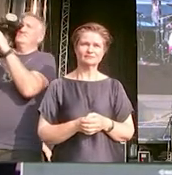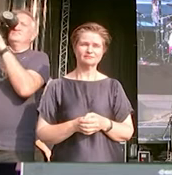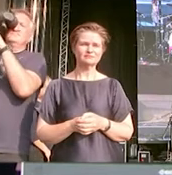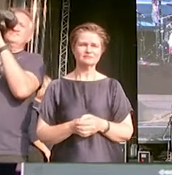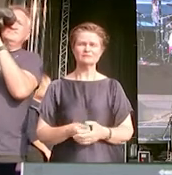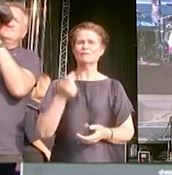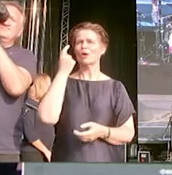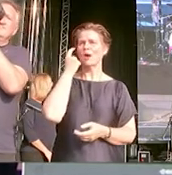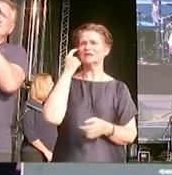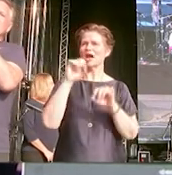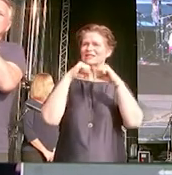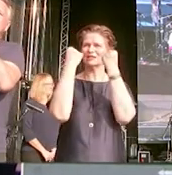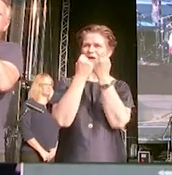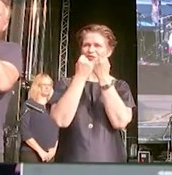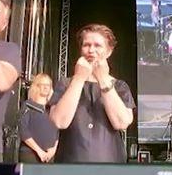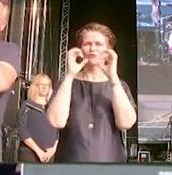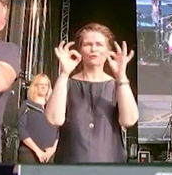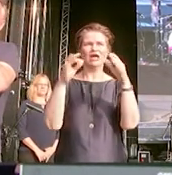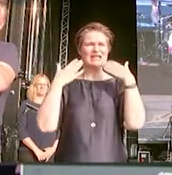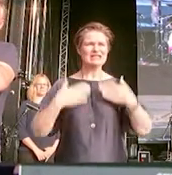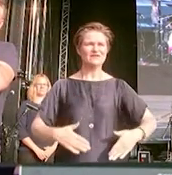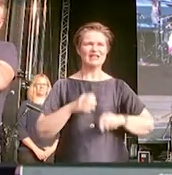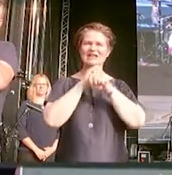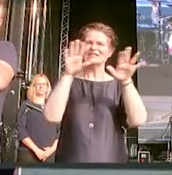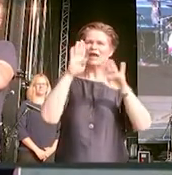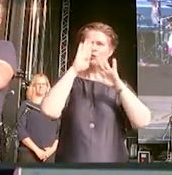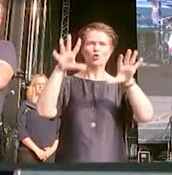Die aktuelle Situation für die zivile Seenotrettung ist und